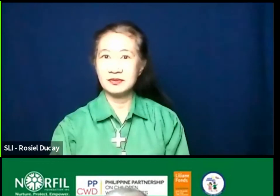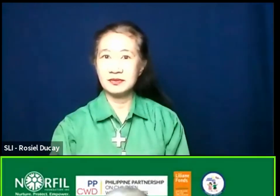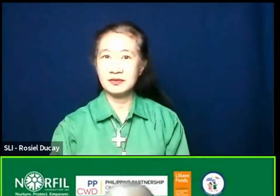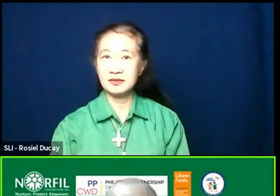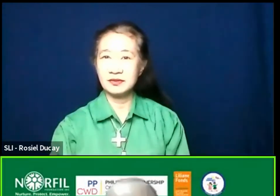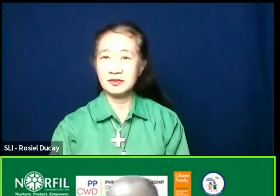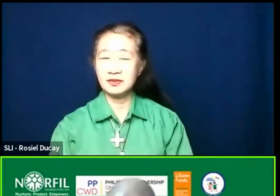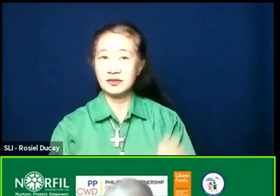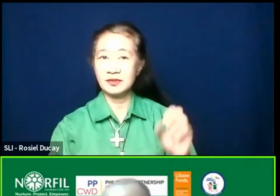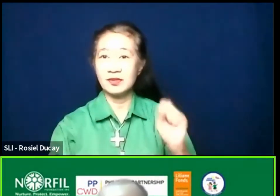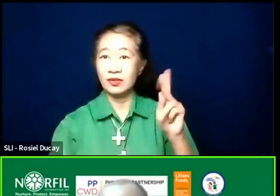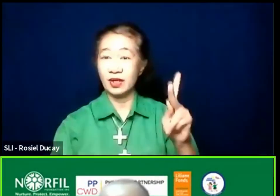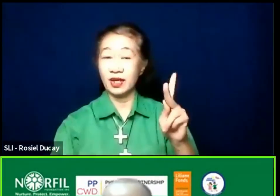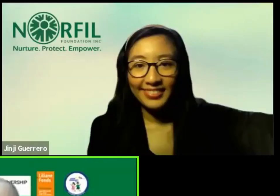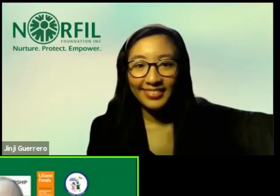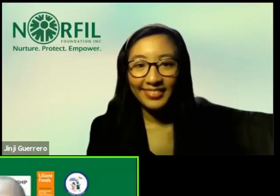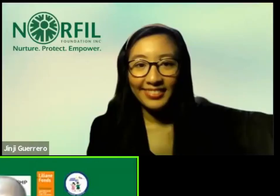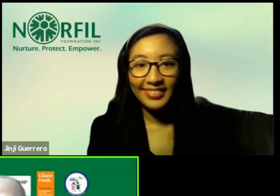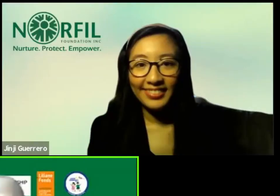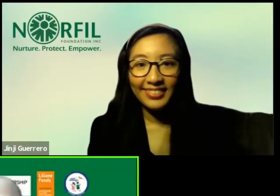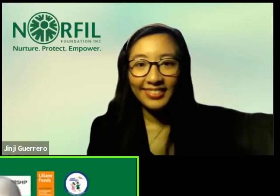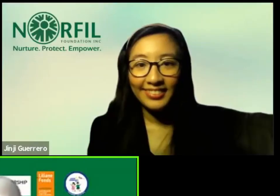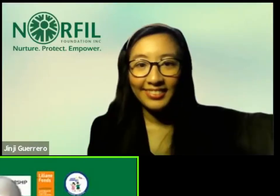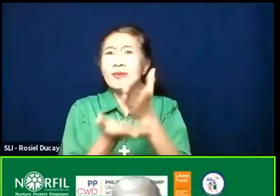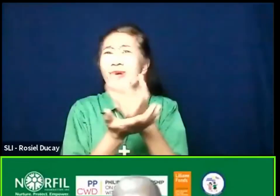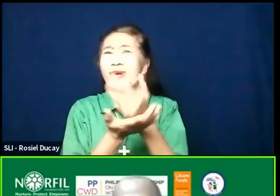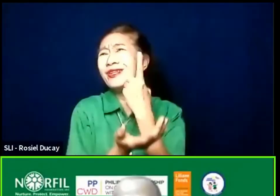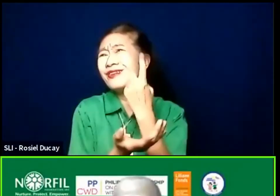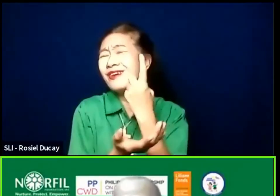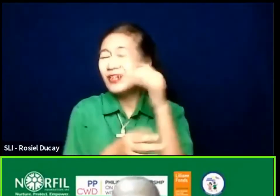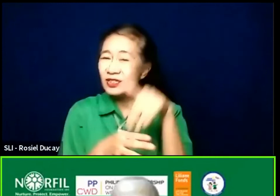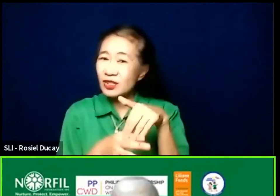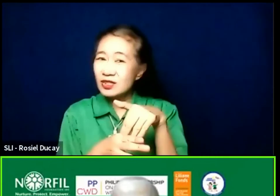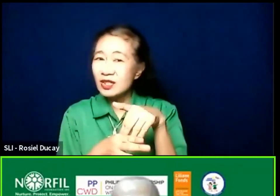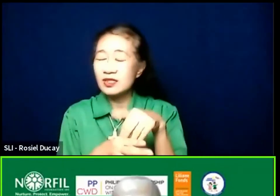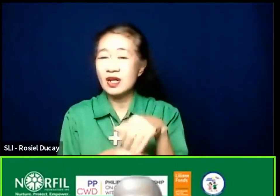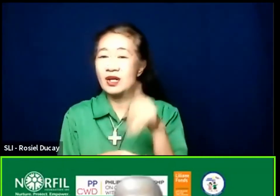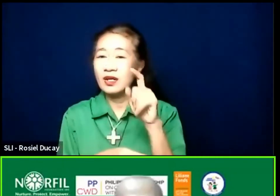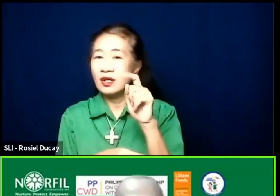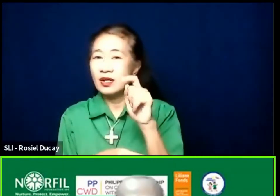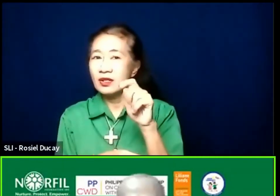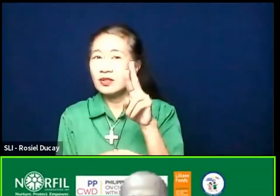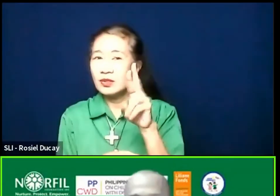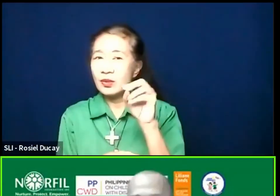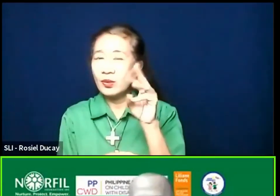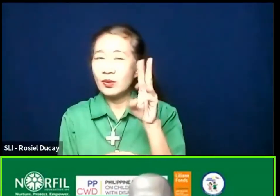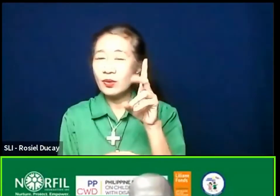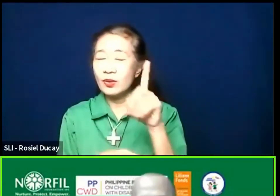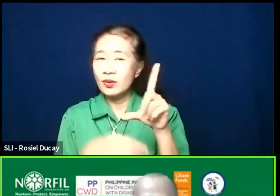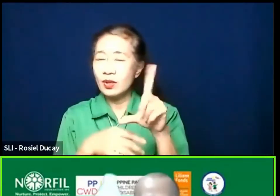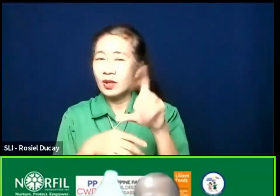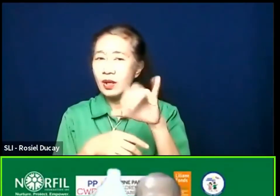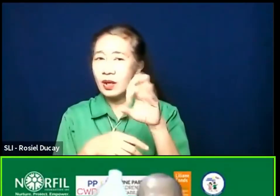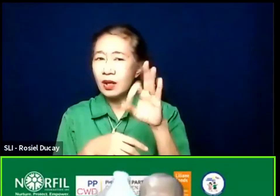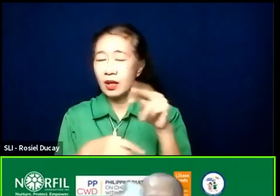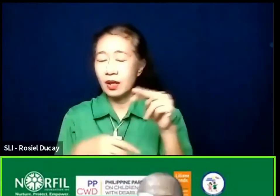Okay po, ayun. So, nasan po tayo naputol kanina doon sa ito na throw line or throw bag, no? So, meron kang